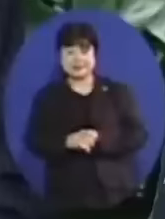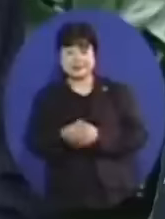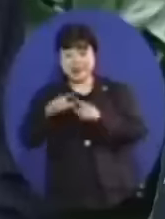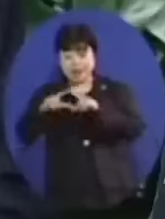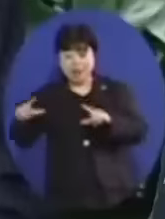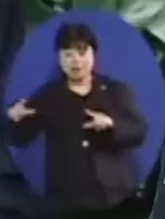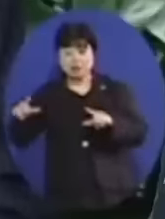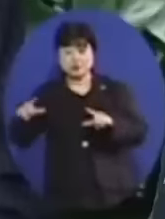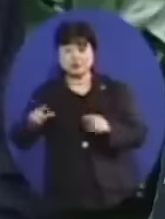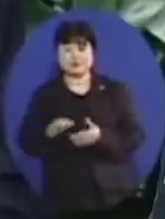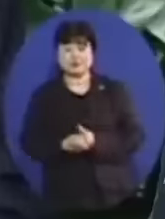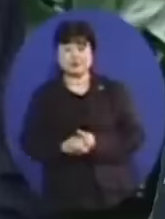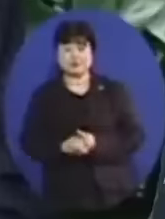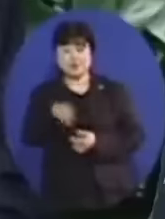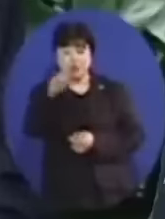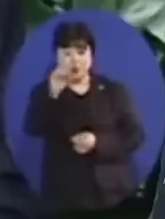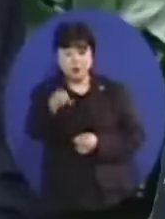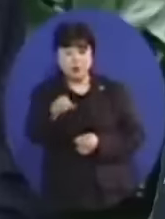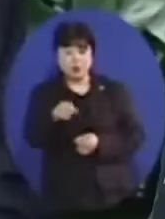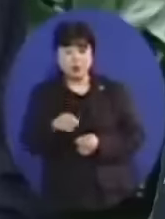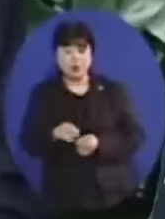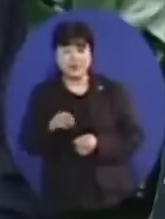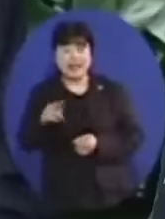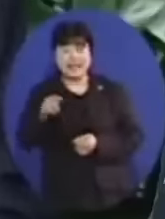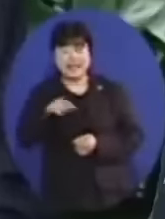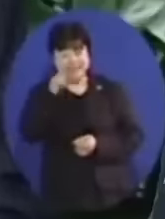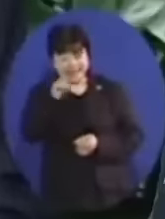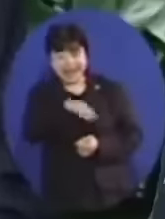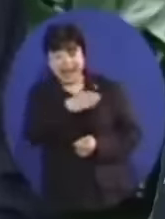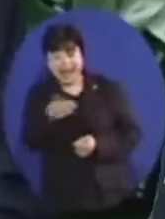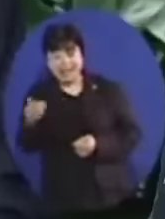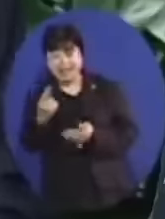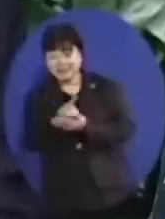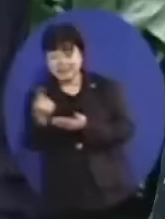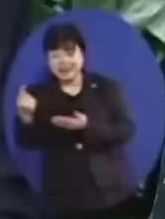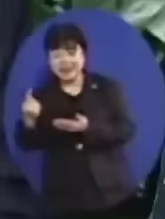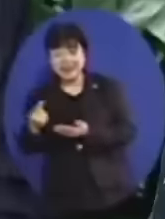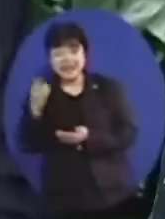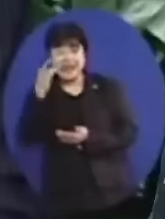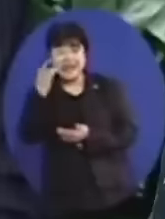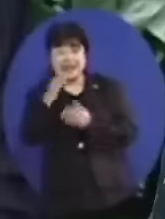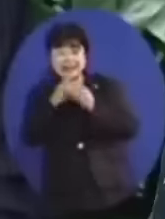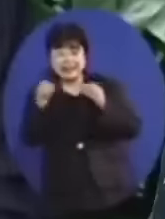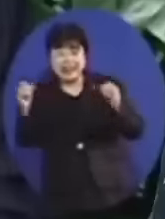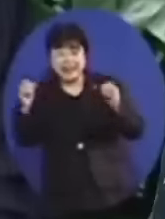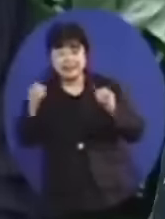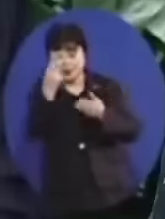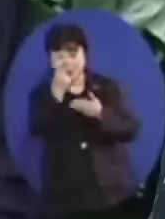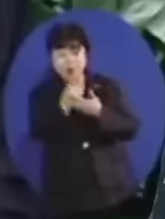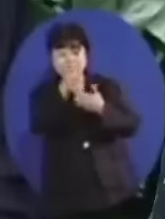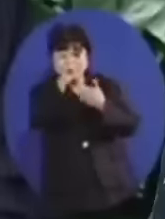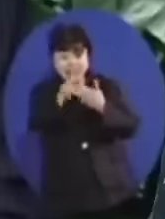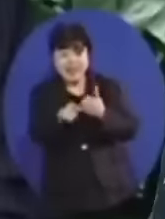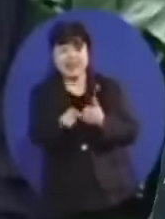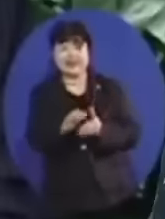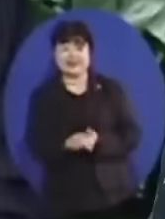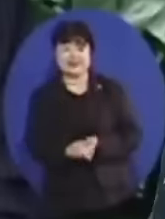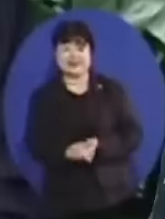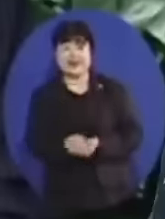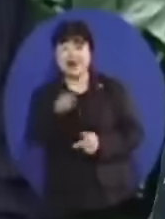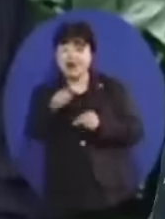애굽 나일 강을 떠나가지고서 가나안까지 들어오는데 걸어서 며칠